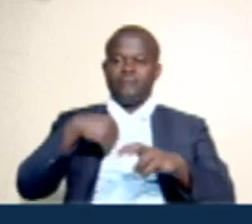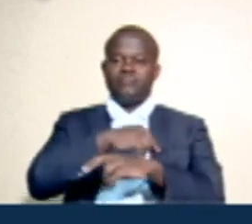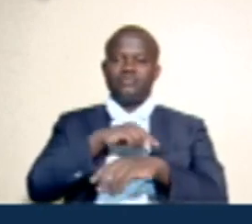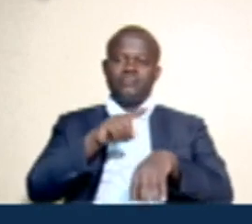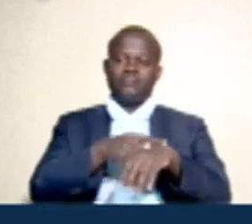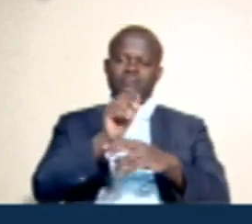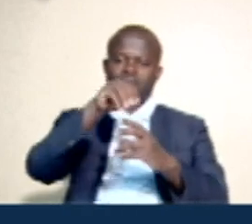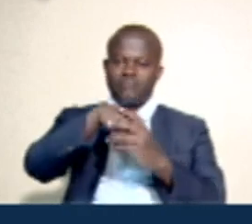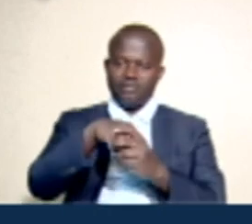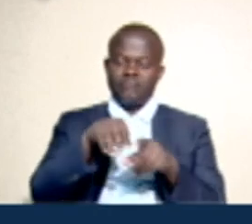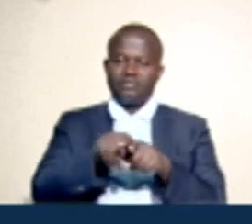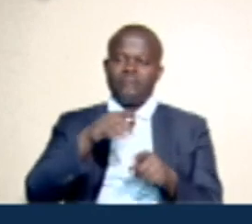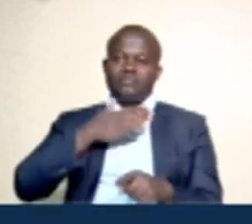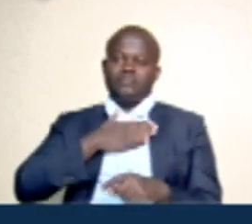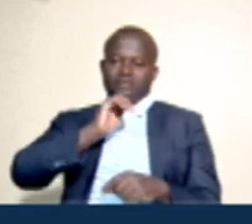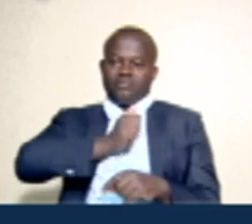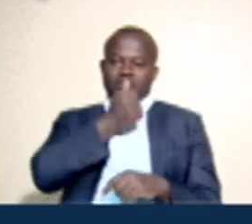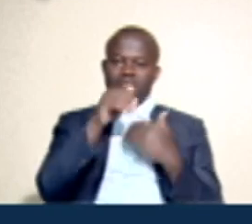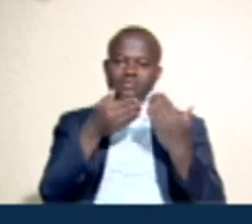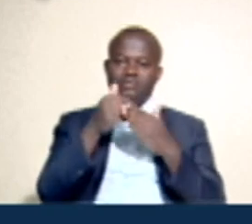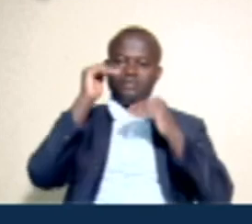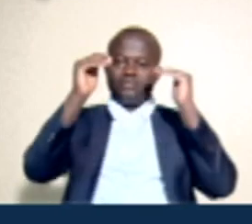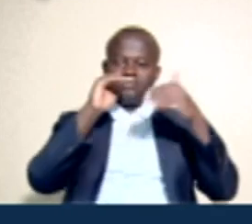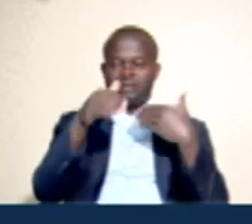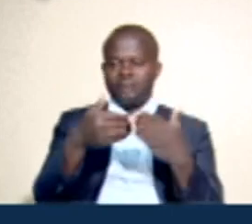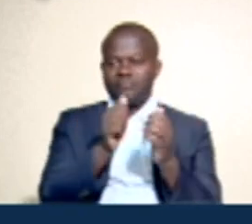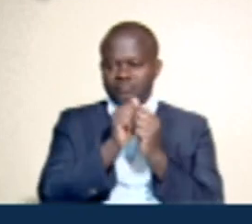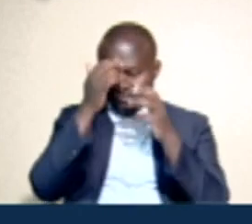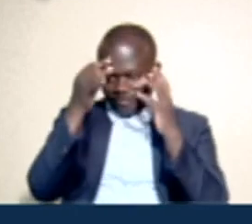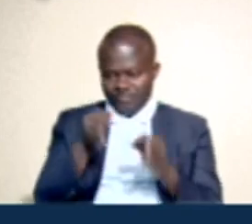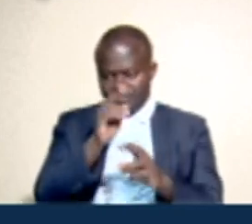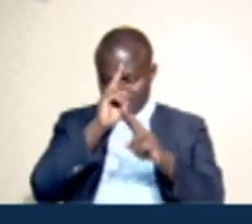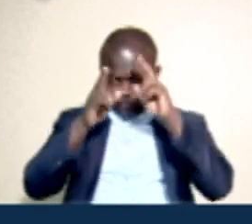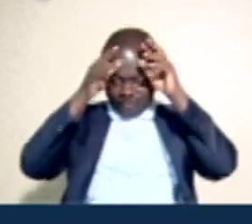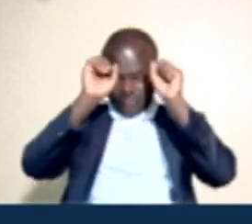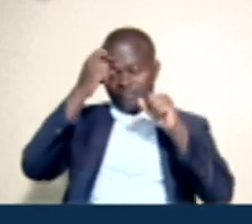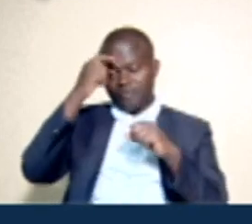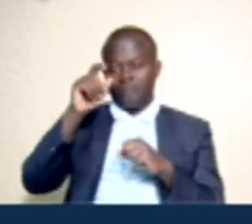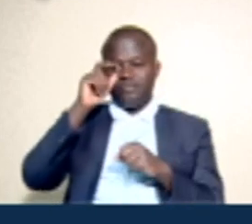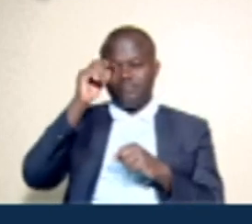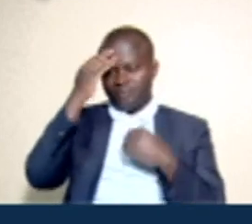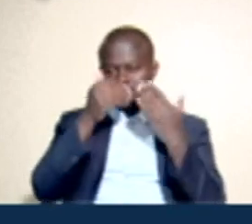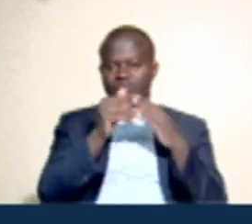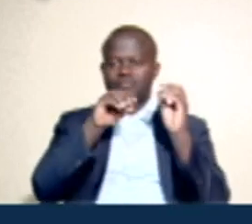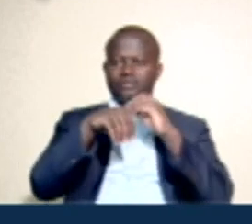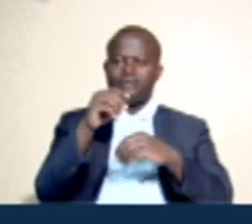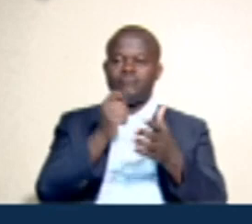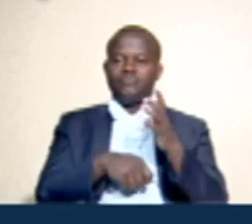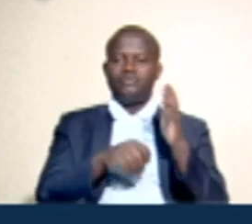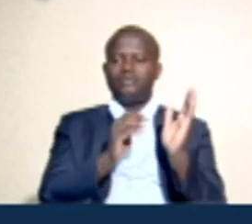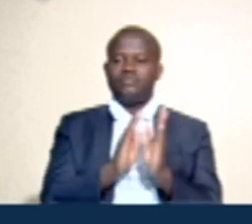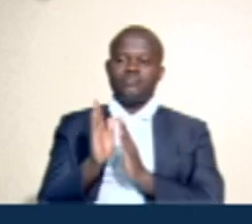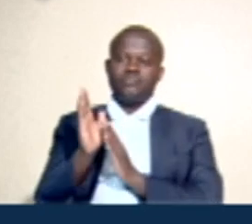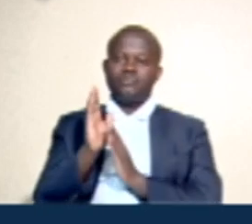turimo natwe ubwacu turi mu izi nzego n'ibyemezo bya nyakubahwa Perezida kubera kugira ngo iyi misoro itunganywe, namya yuko tutajya kuvuga